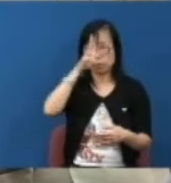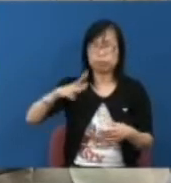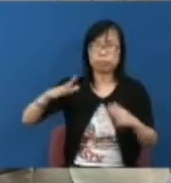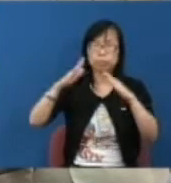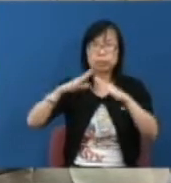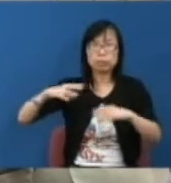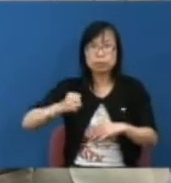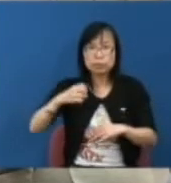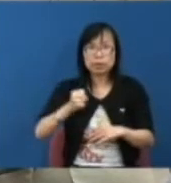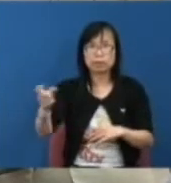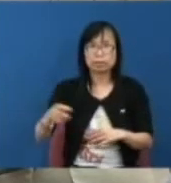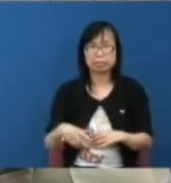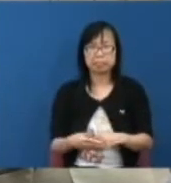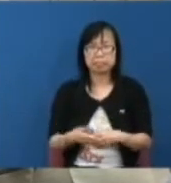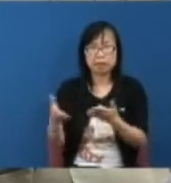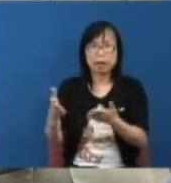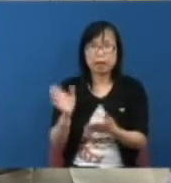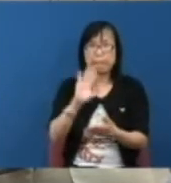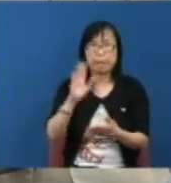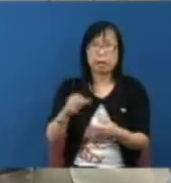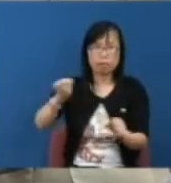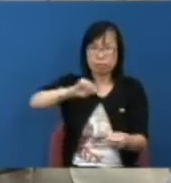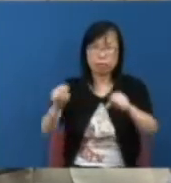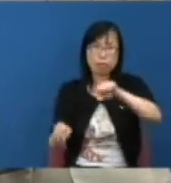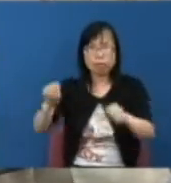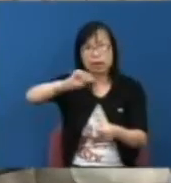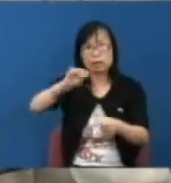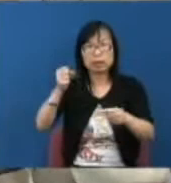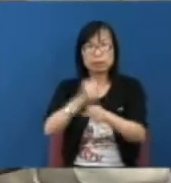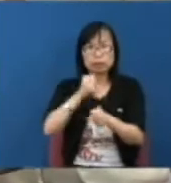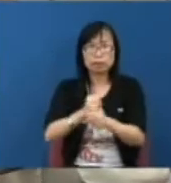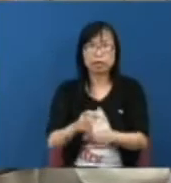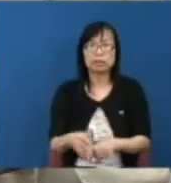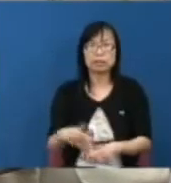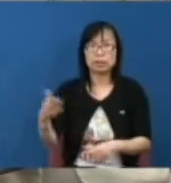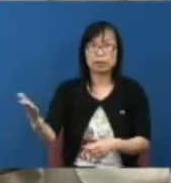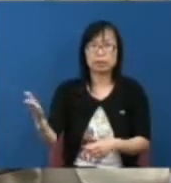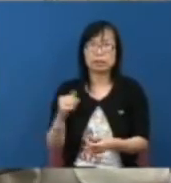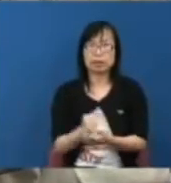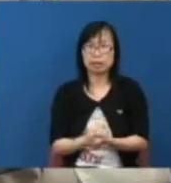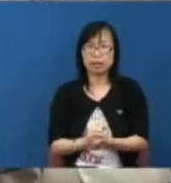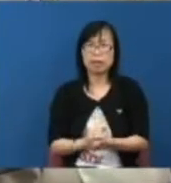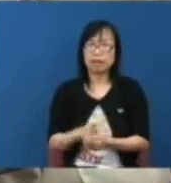50%佢咧，覺得就係覺得，即係唔係一個科學化嘅處理咯？ 唔係，佢嗰個係 political 嘅決定